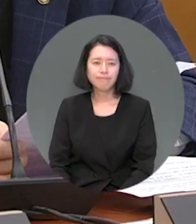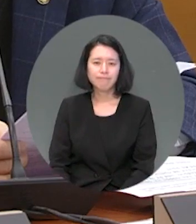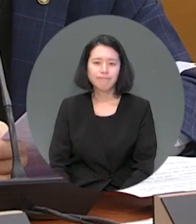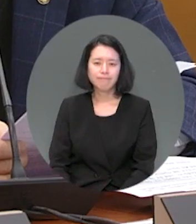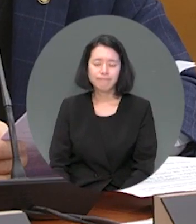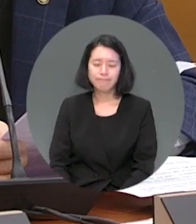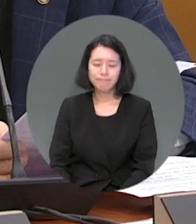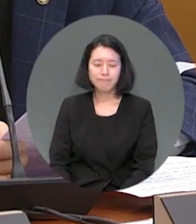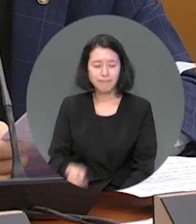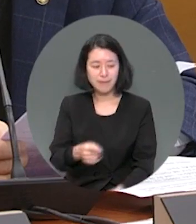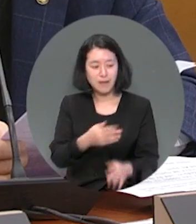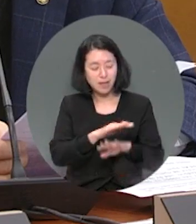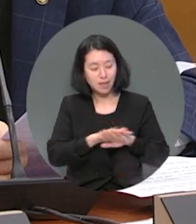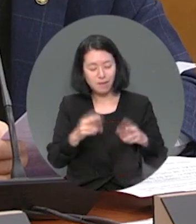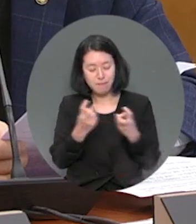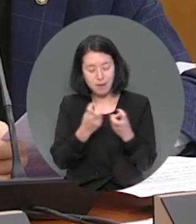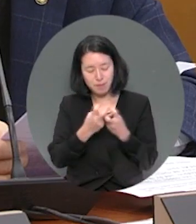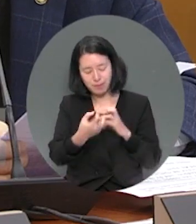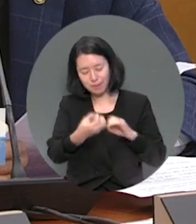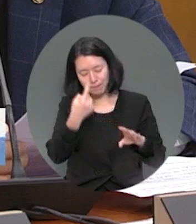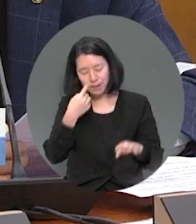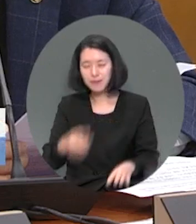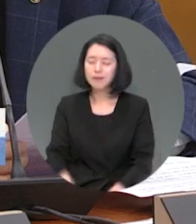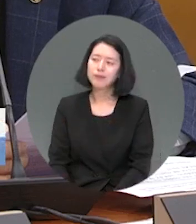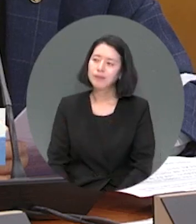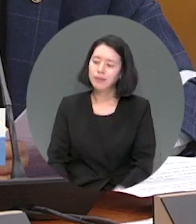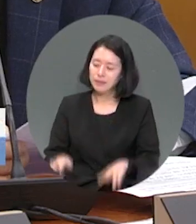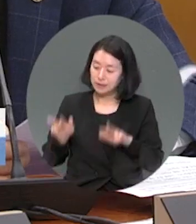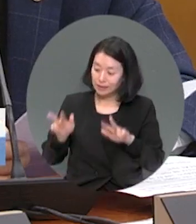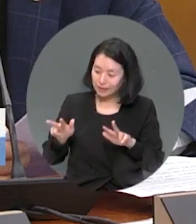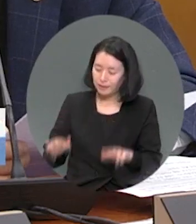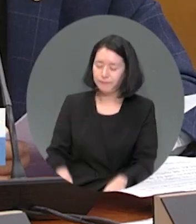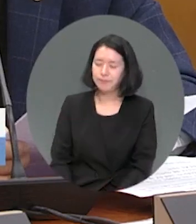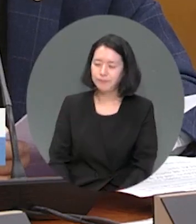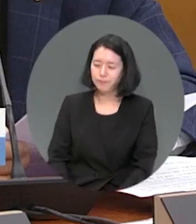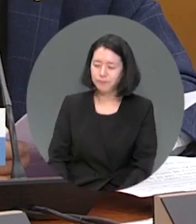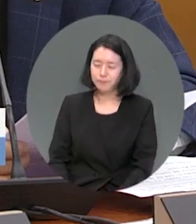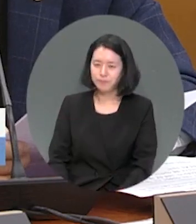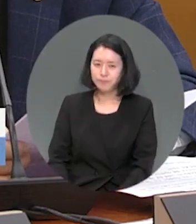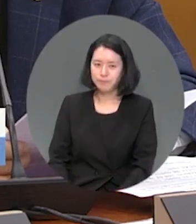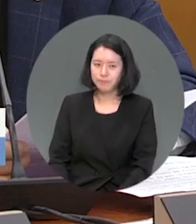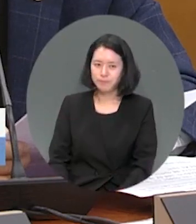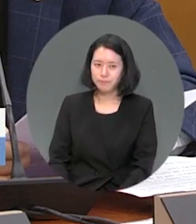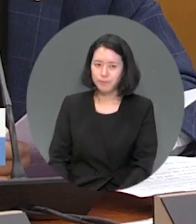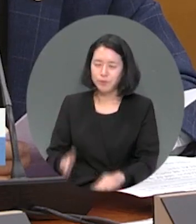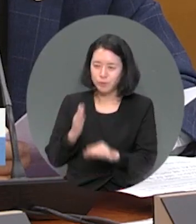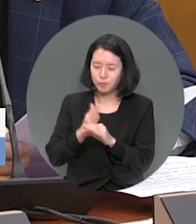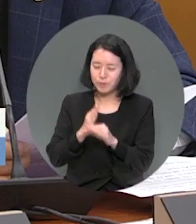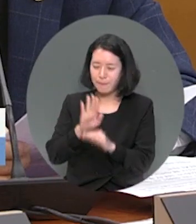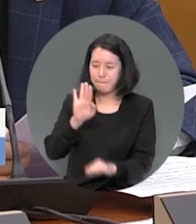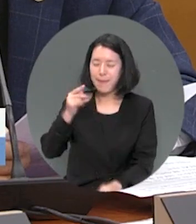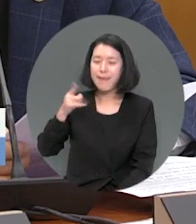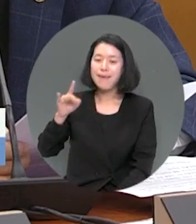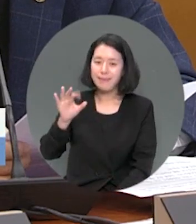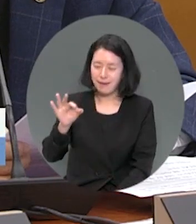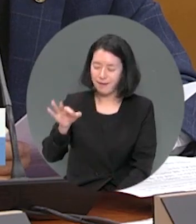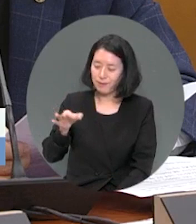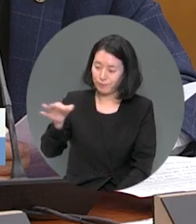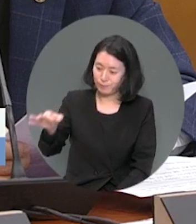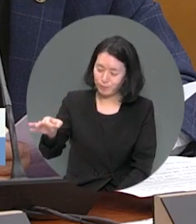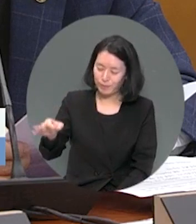후보가 생각하는 해법에 대해서 한번 이야기해 보세요. 네, 지금 저희가 추진을 하고 있는 것이 중간 배당을 해서